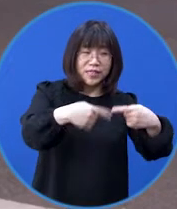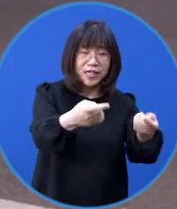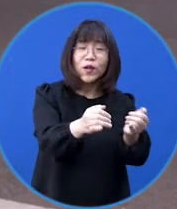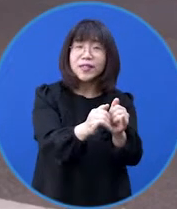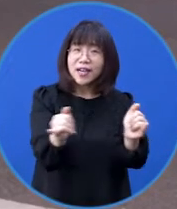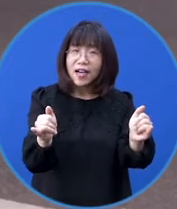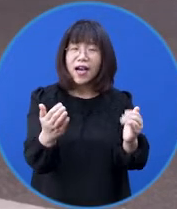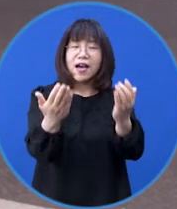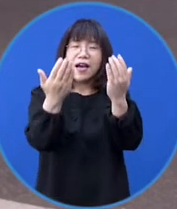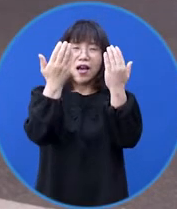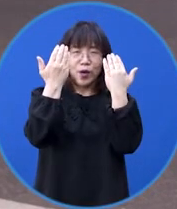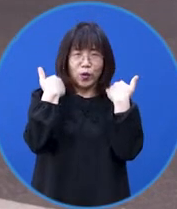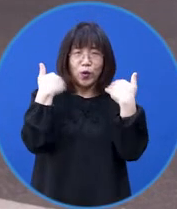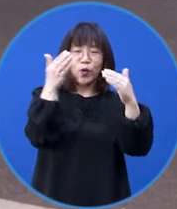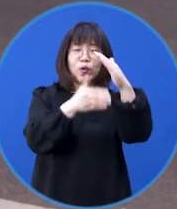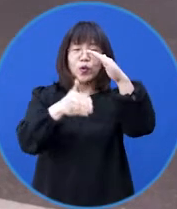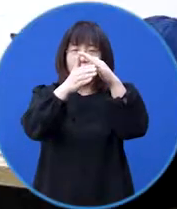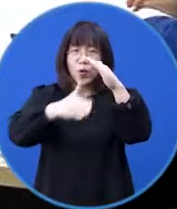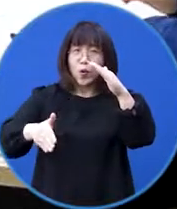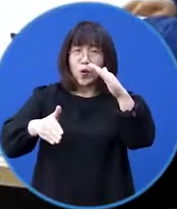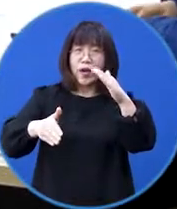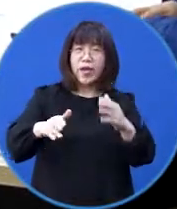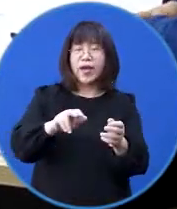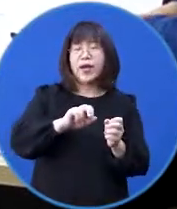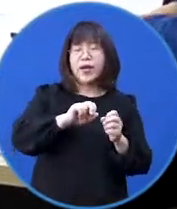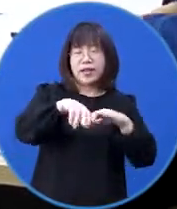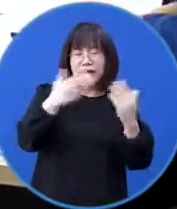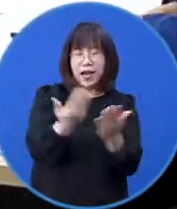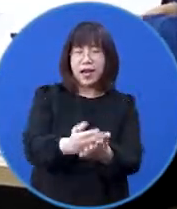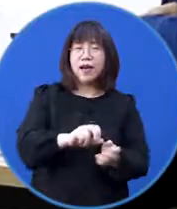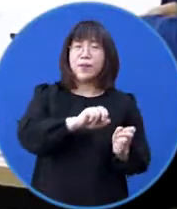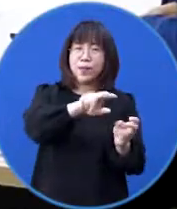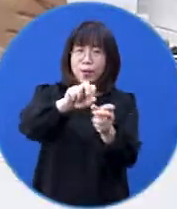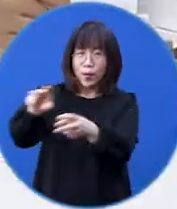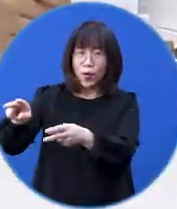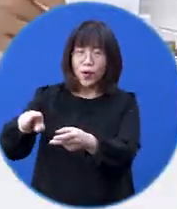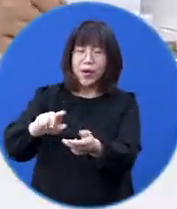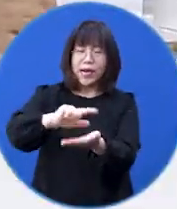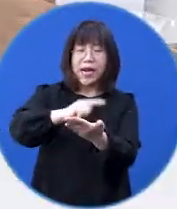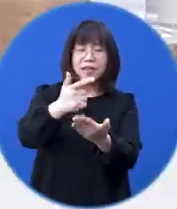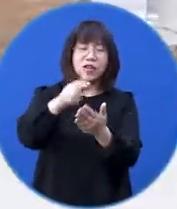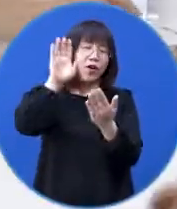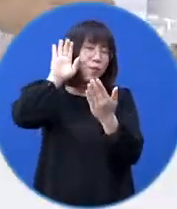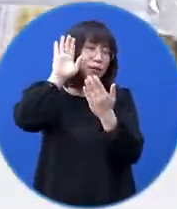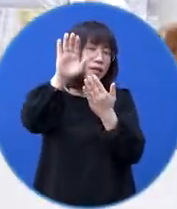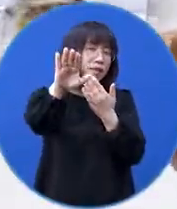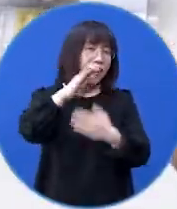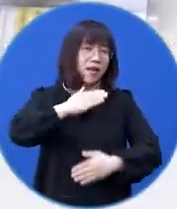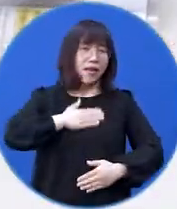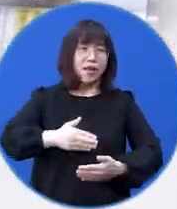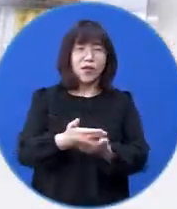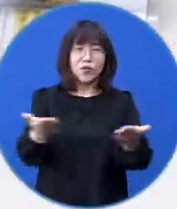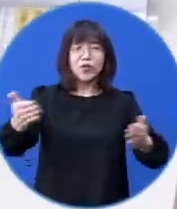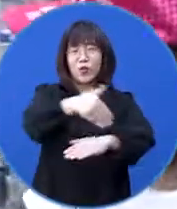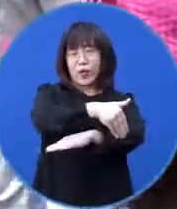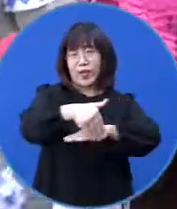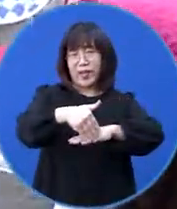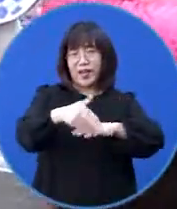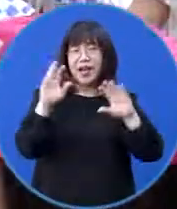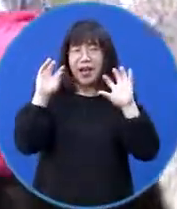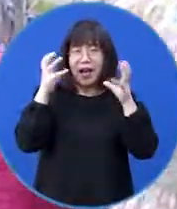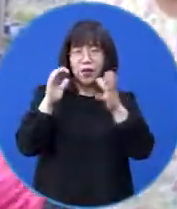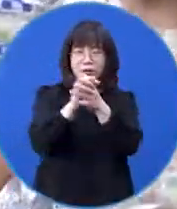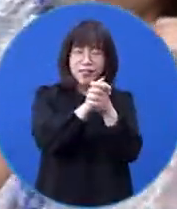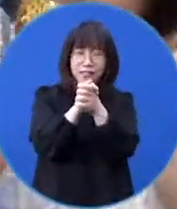제작해 작품 선정자와 참가자, 학교, 공공기관 등에 배포해 아동 친화도시 강서의 미래를